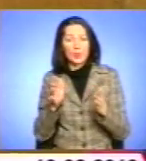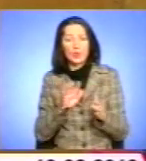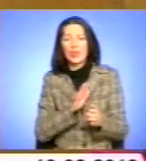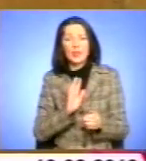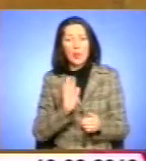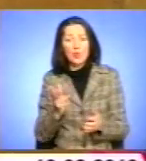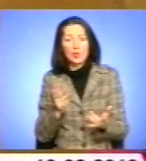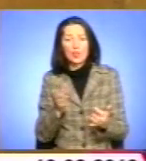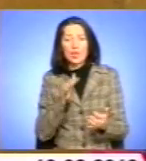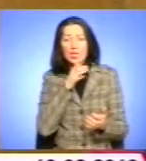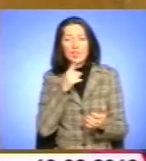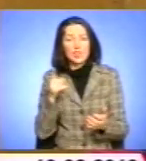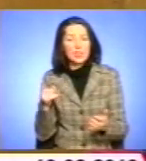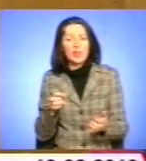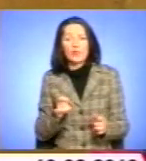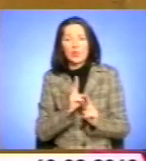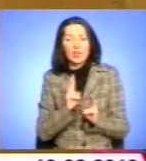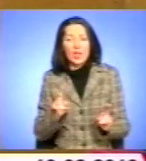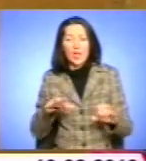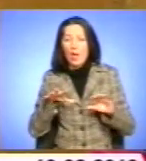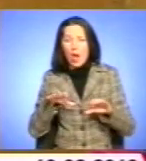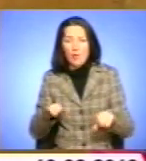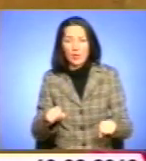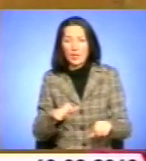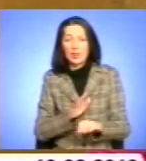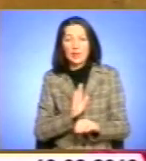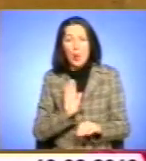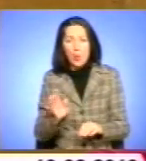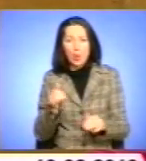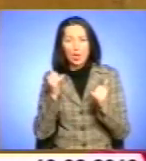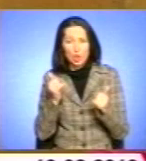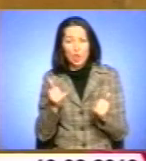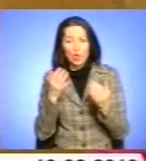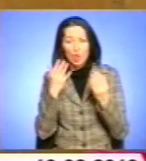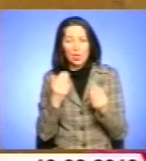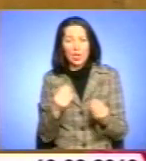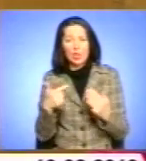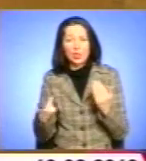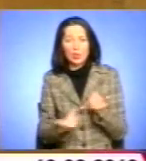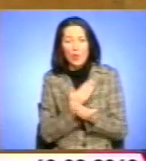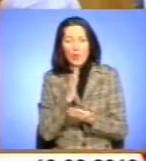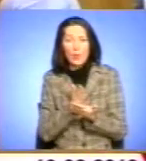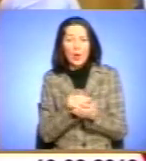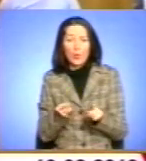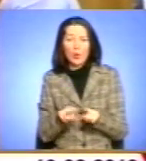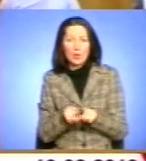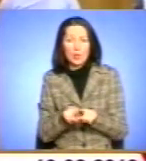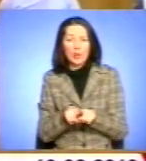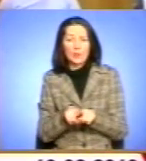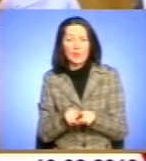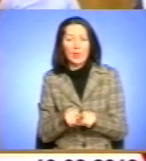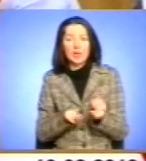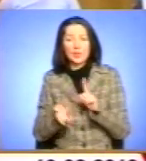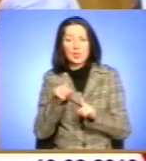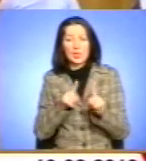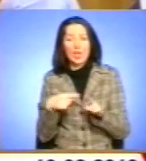було ще за часів ніяких влад, і не було, і сьогоднішній день знову ми маємо це саме. На засіданні